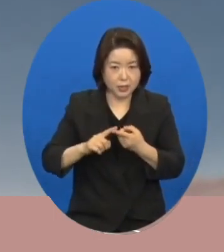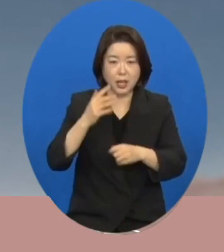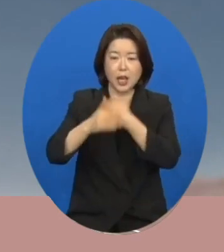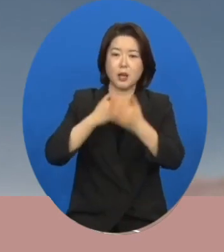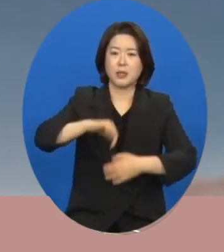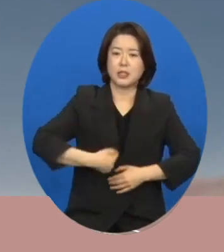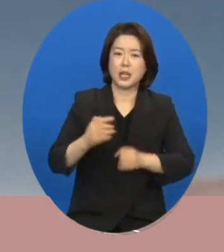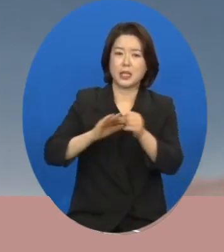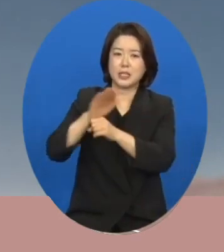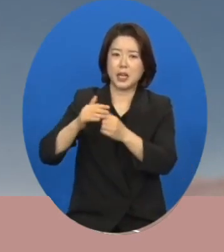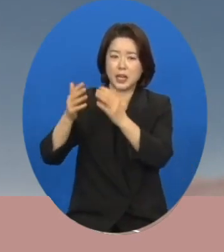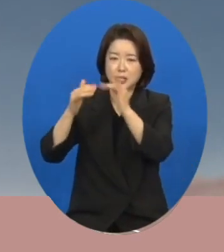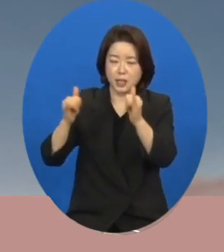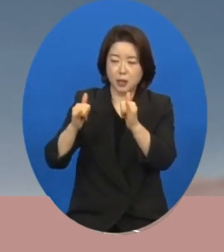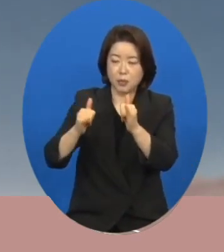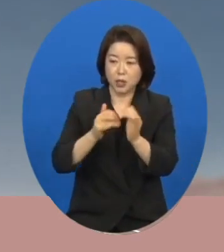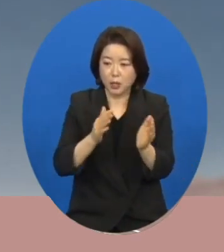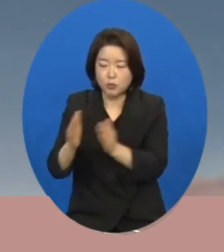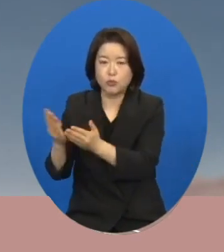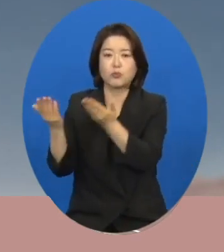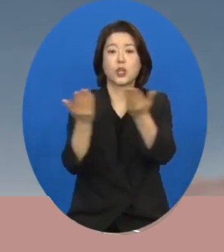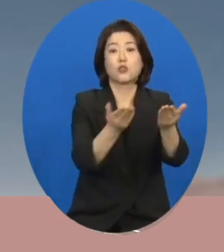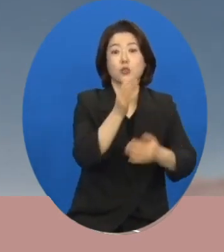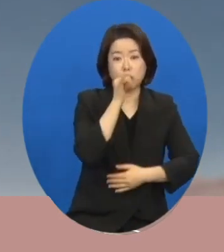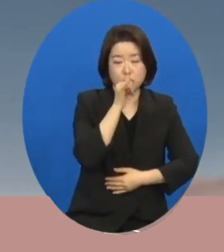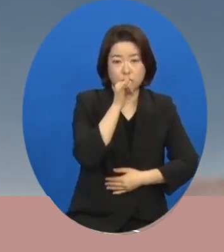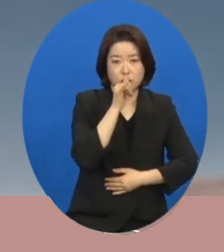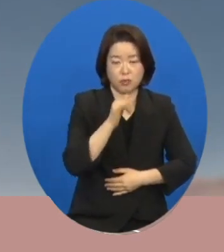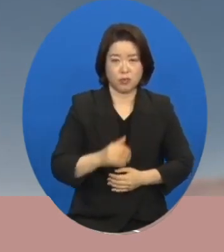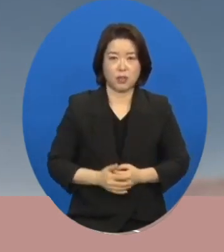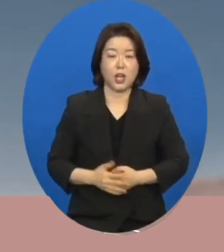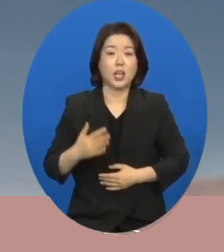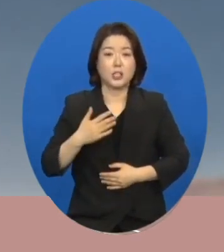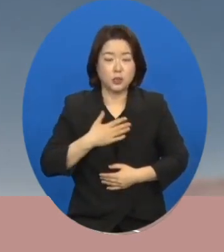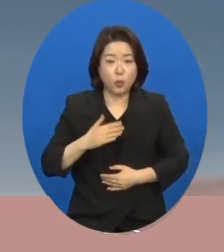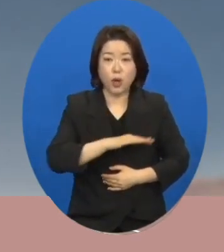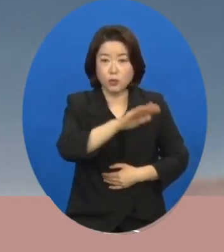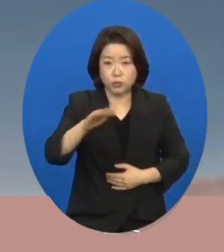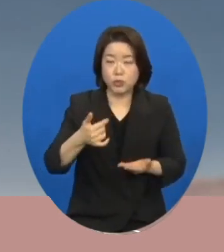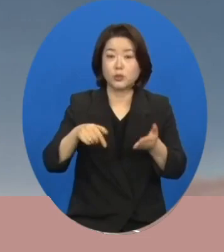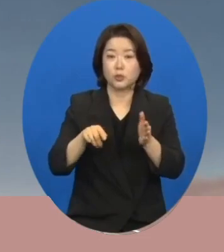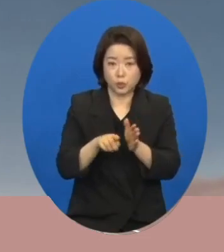마련해 주셨다 그 저와 여러분들을 위해서 마련하시고이